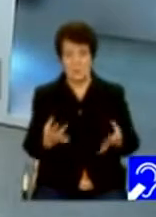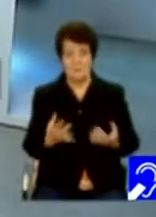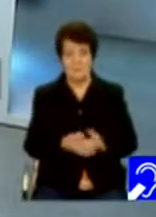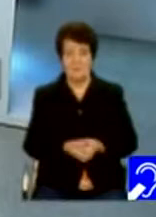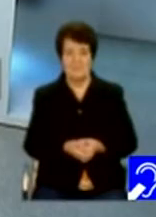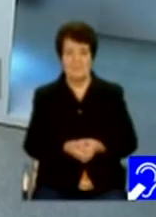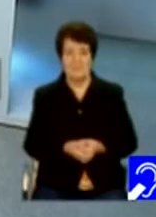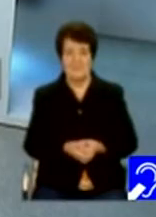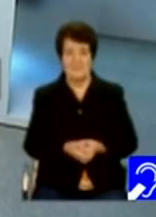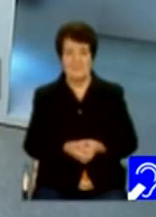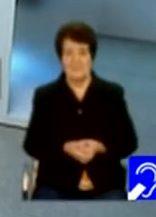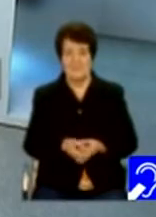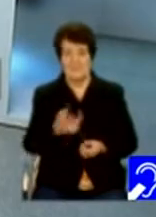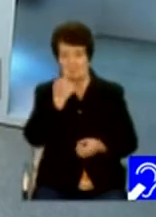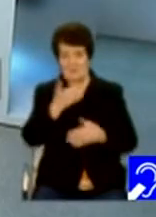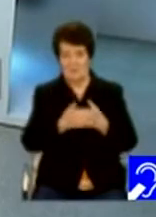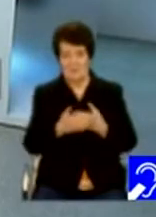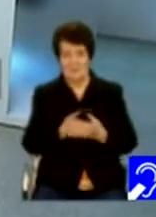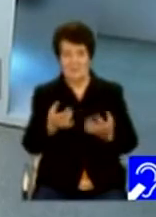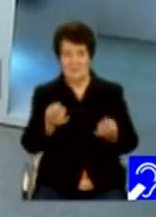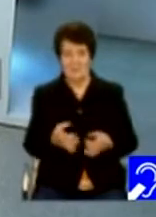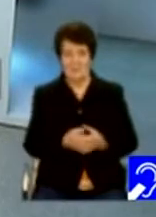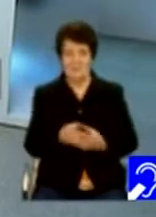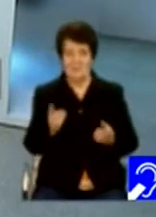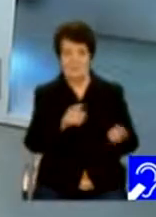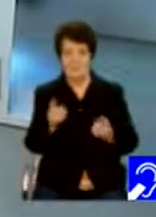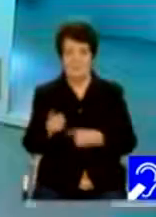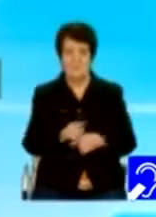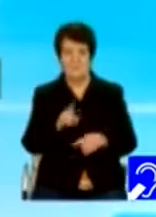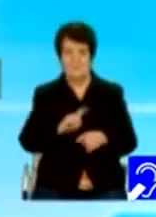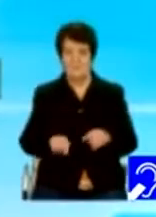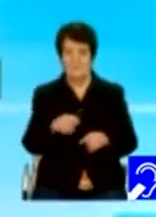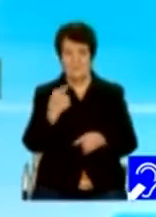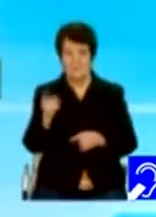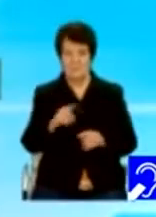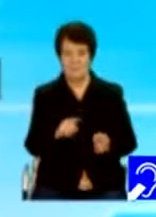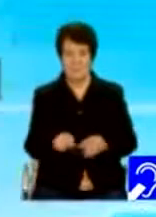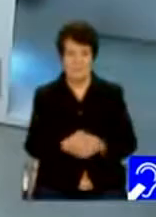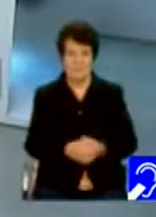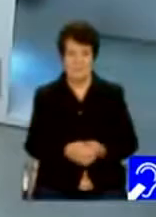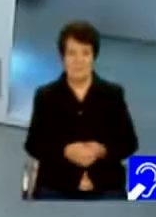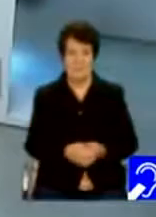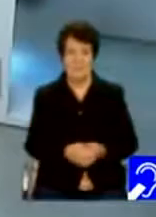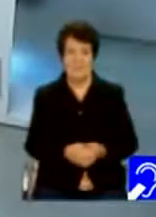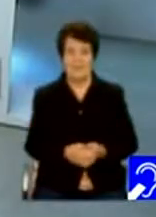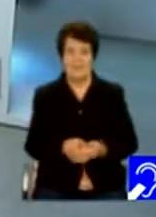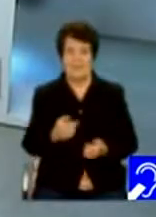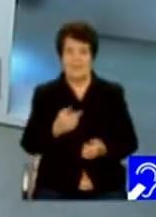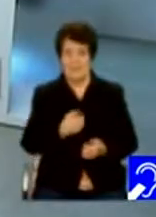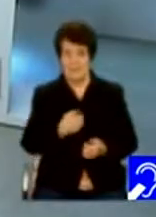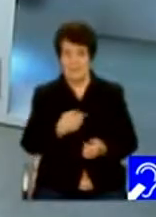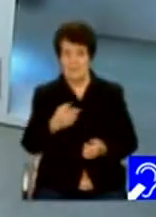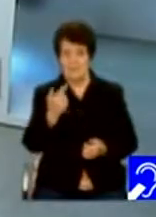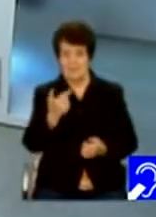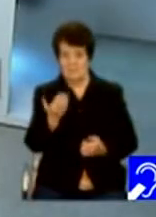Și fiecare cu mașina lui. Găina tăietă poate fi de o săptămână și putin, dar e proaspăt. Domnul Costin. Domnul Străciuc, nu vă supărați. Eu aș putea să vă dau